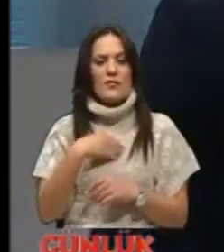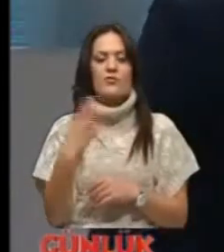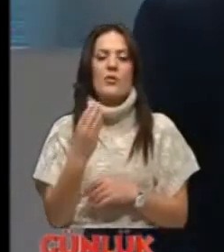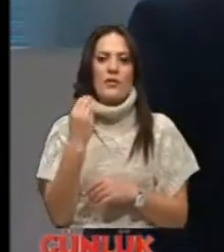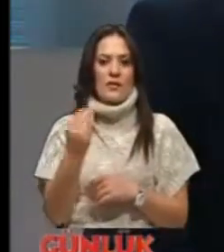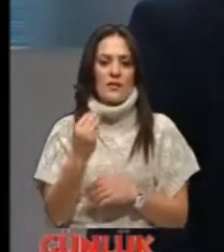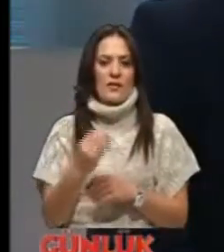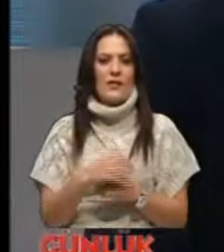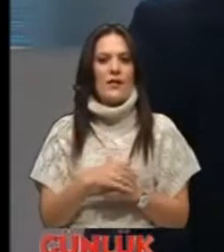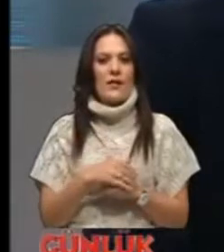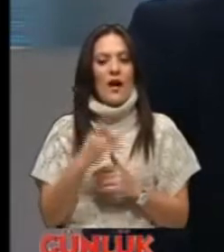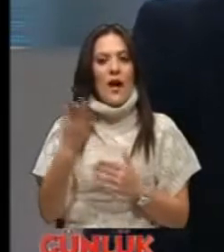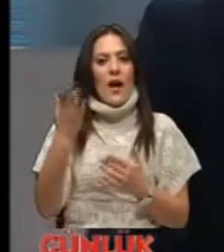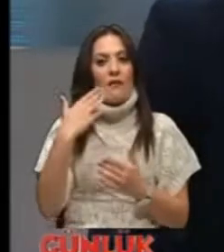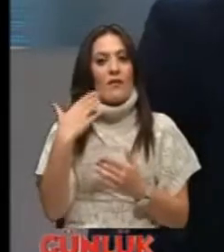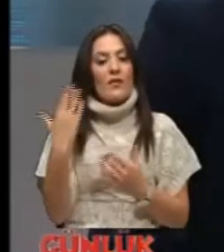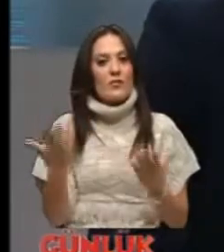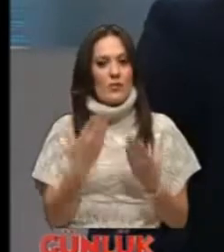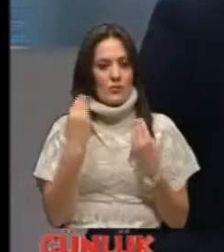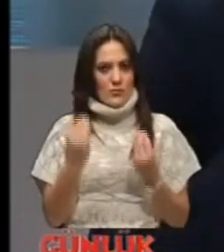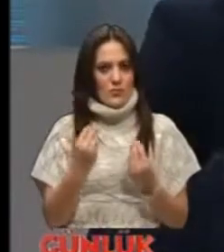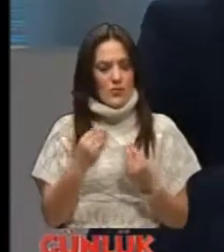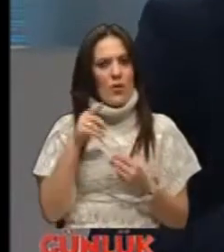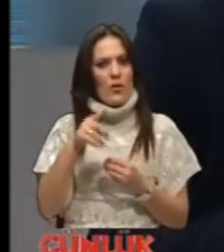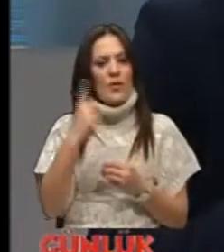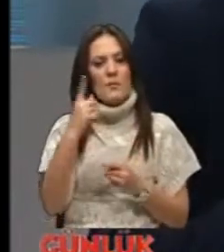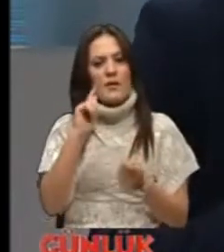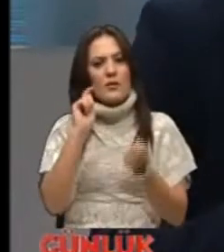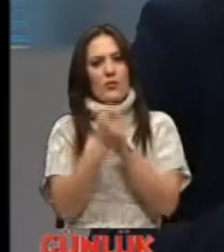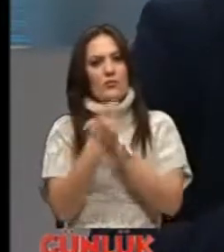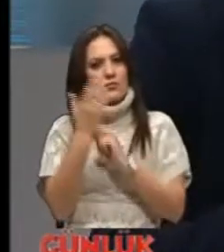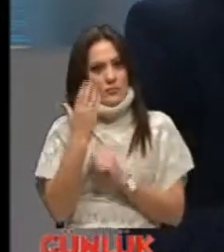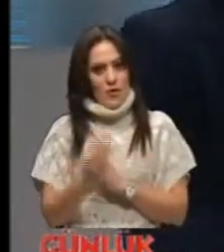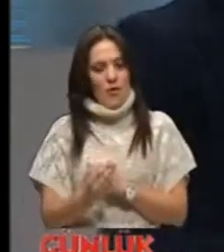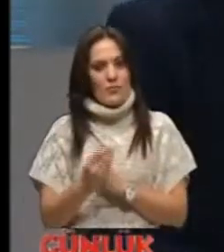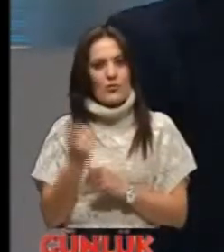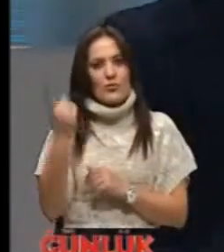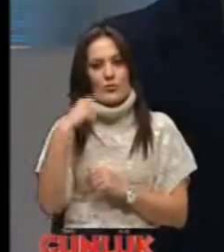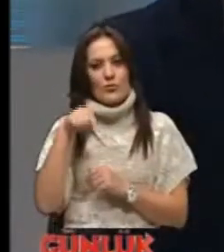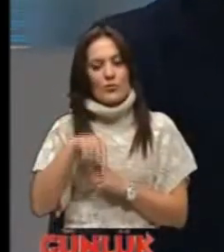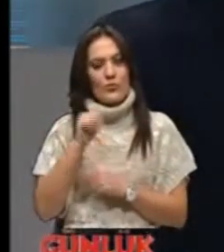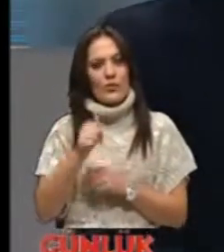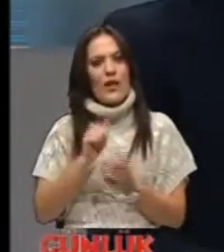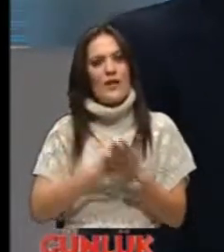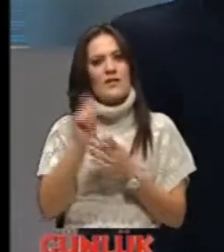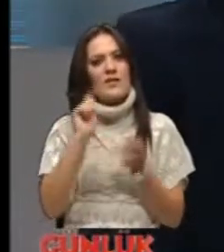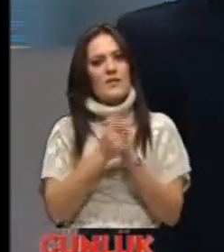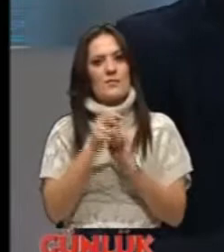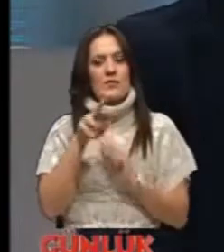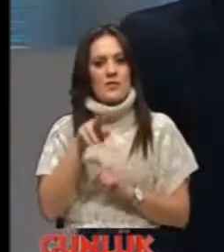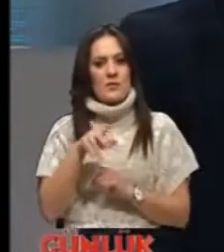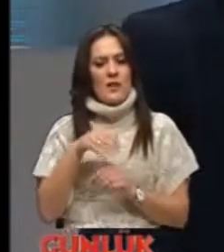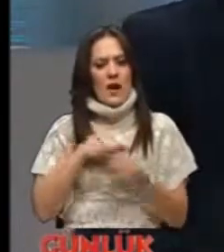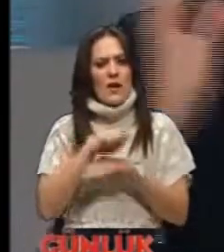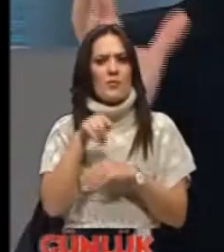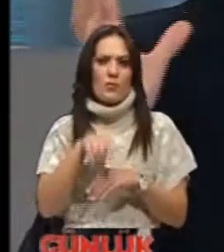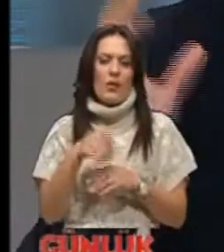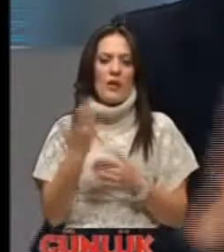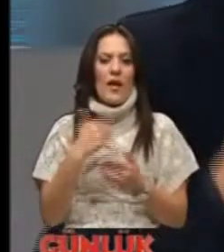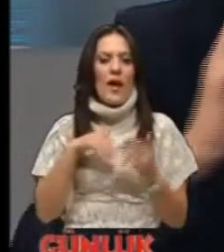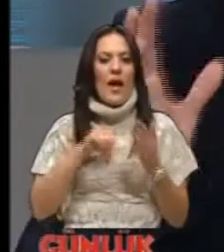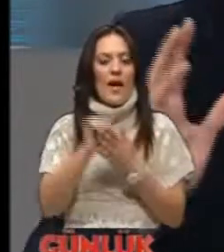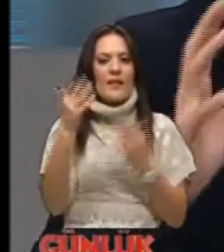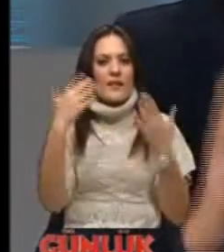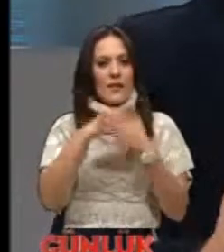çok iyi, çok iyi. Yani maşallah. Hava çok güzel. Hava çok böyle güzel. Böyle bir dönüşüm olmuş. Ya. Dünden bugüne her şey değişmiş gibi. Doğru valla. Hayat böyle işte. Sabah.